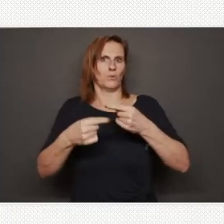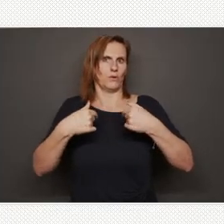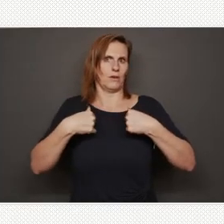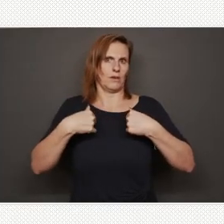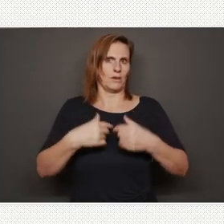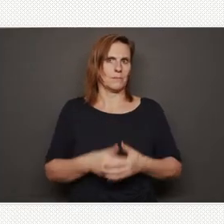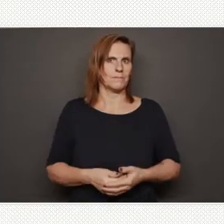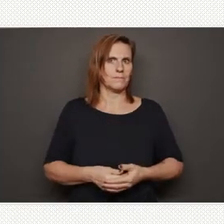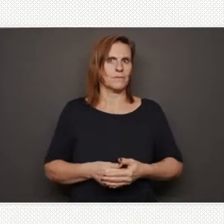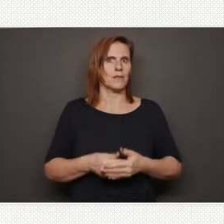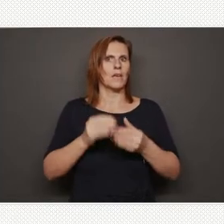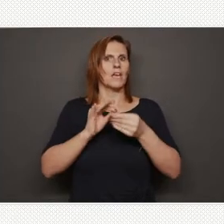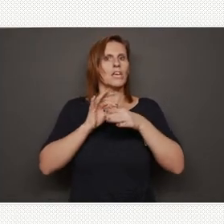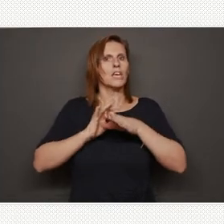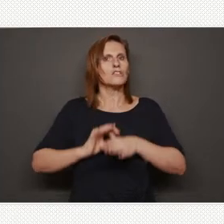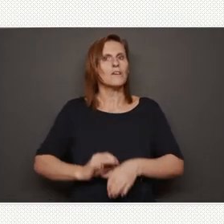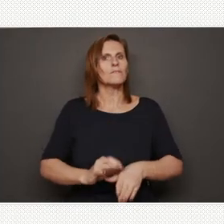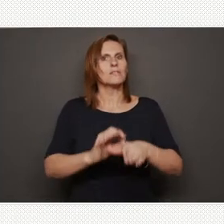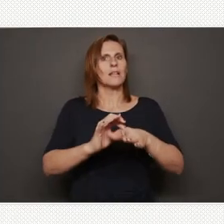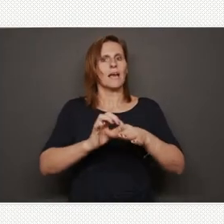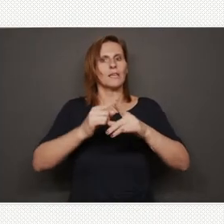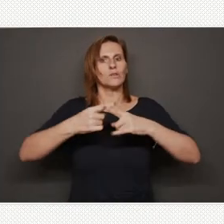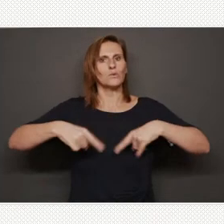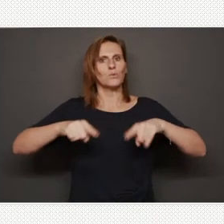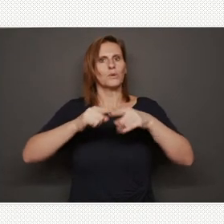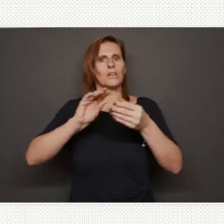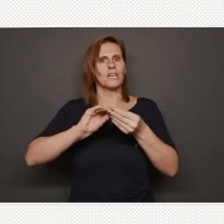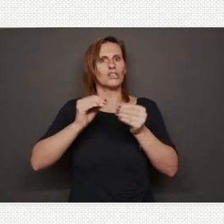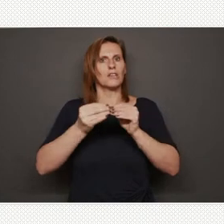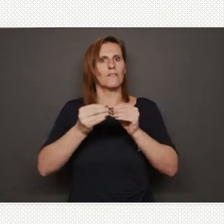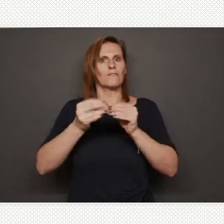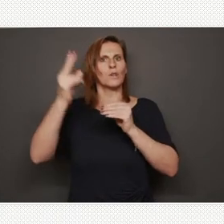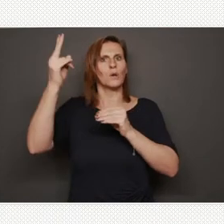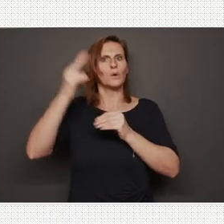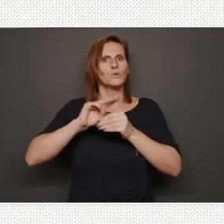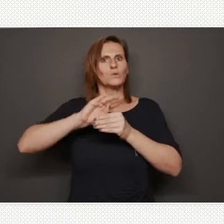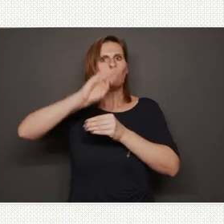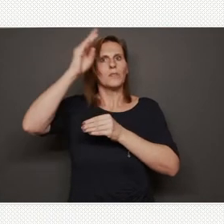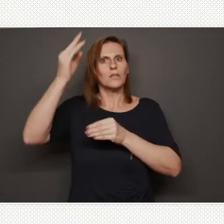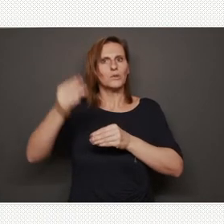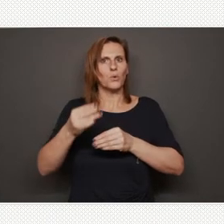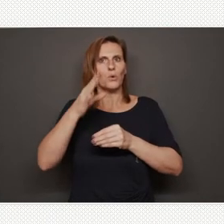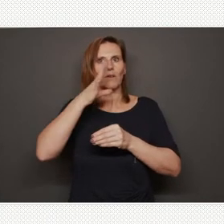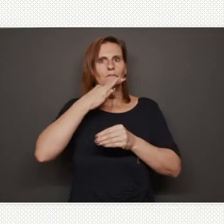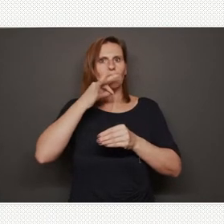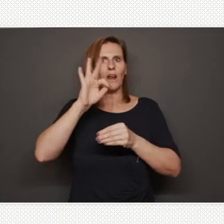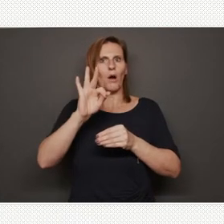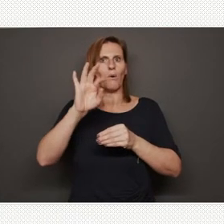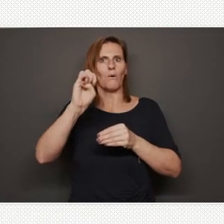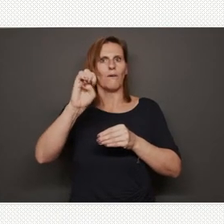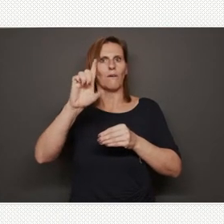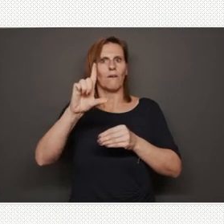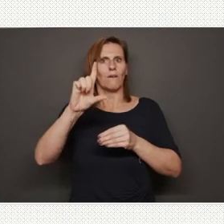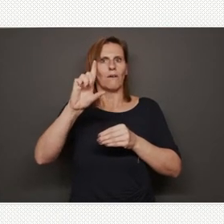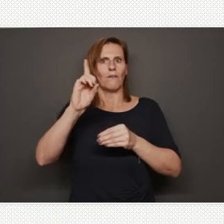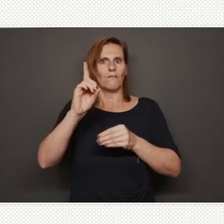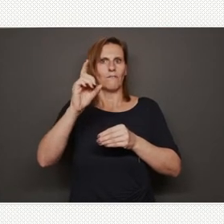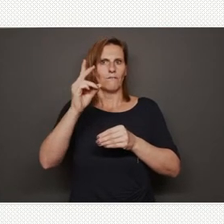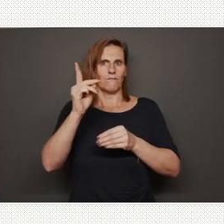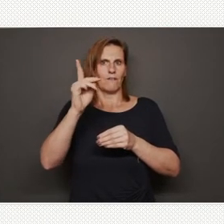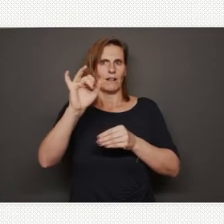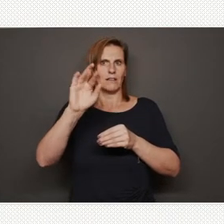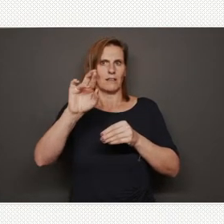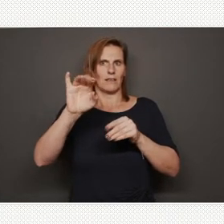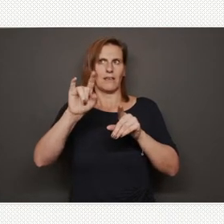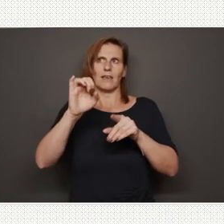Die Geschäftsleitung der Filiale Sonnentor in Innsbruck, Frau Feldkircher, beschreibt eine der Grundwerte von Sonnentor wie